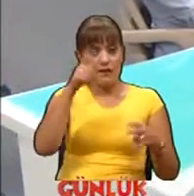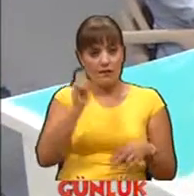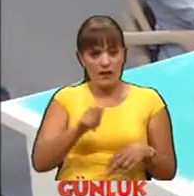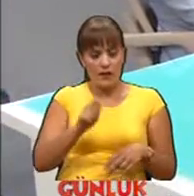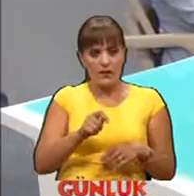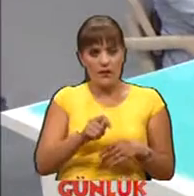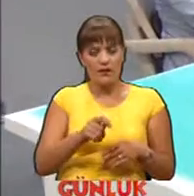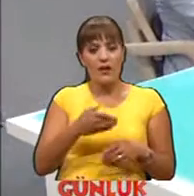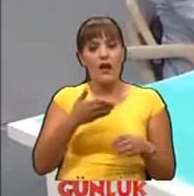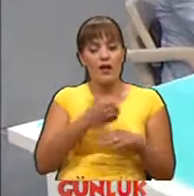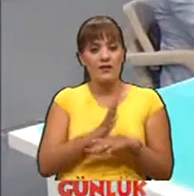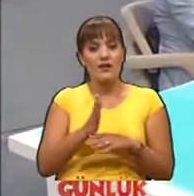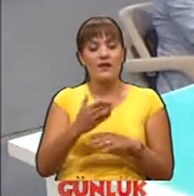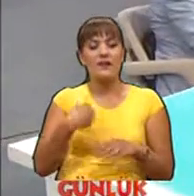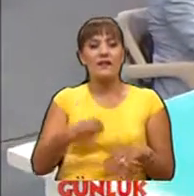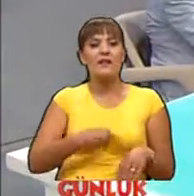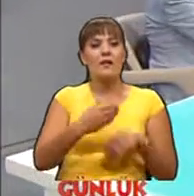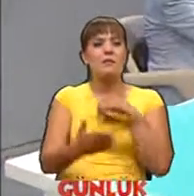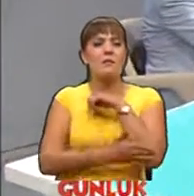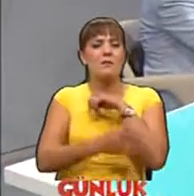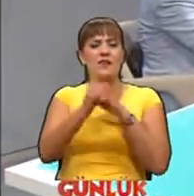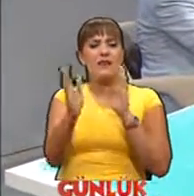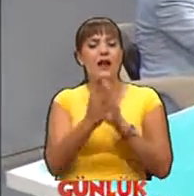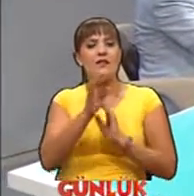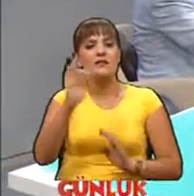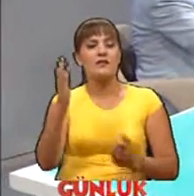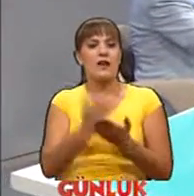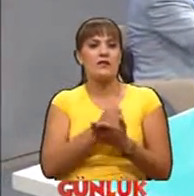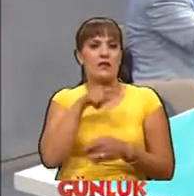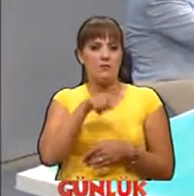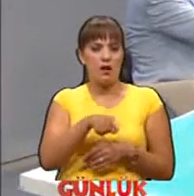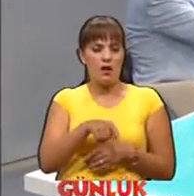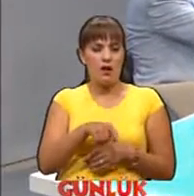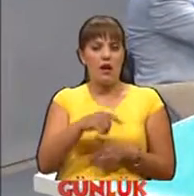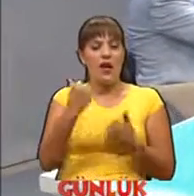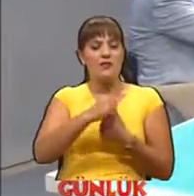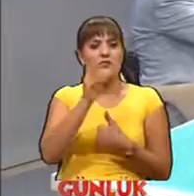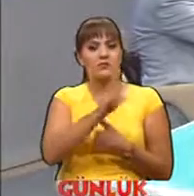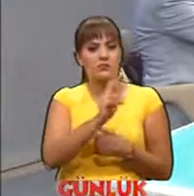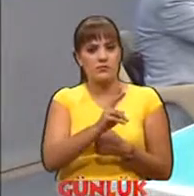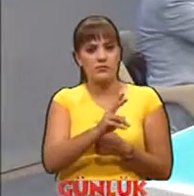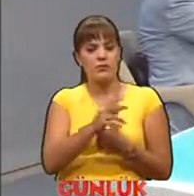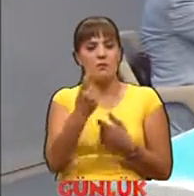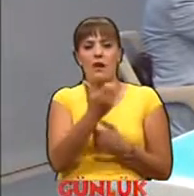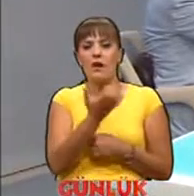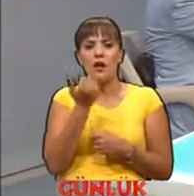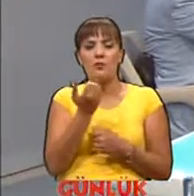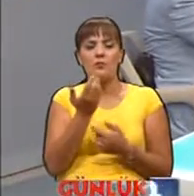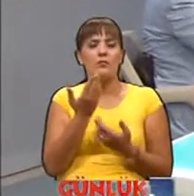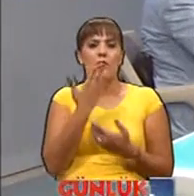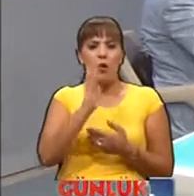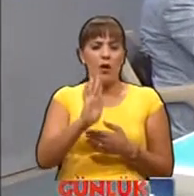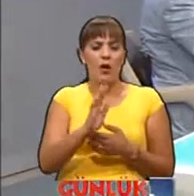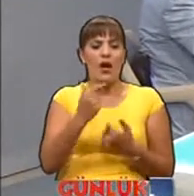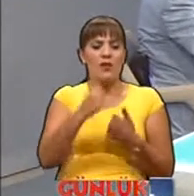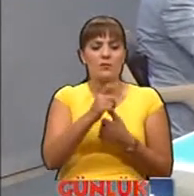devrederken aslında niyeti bağış, bir karşılıksız kazandırma. Evet. Eşinden para alması söz konusu